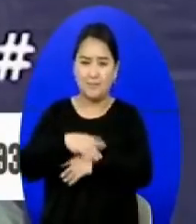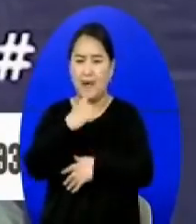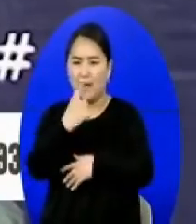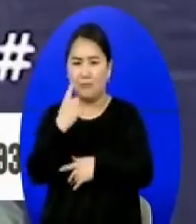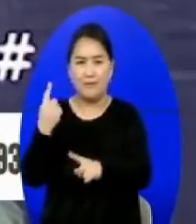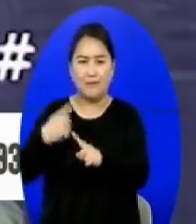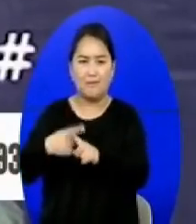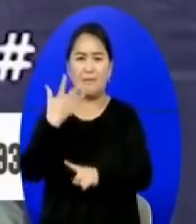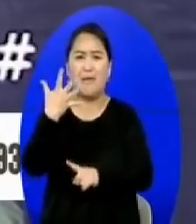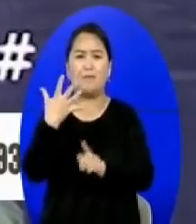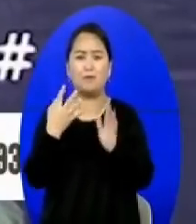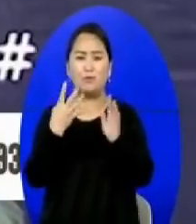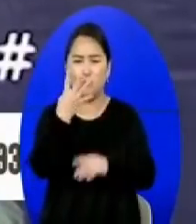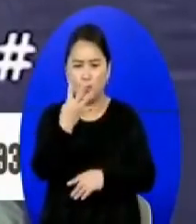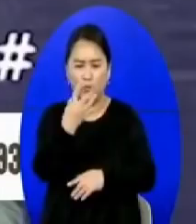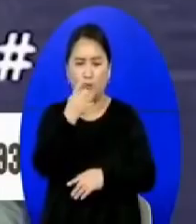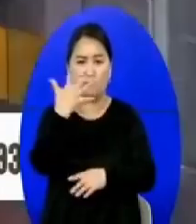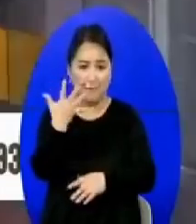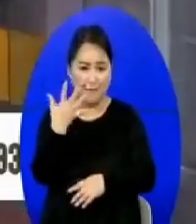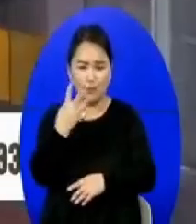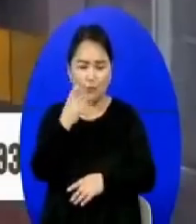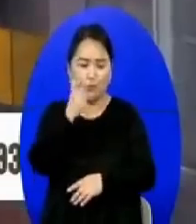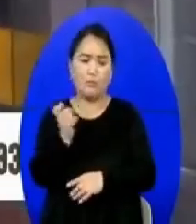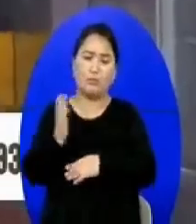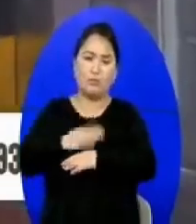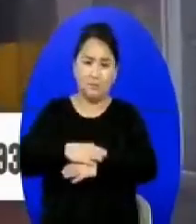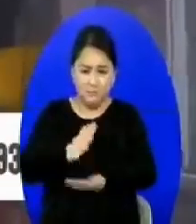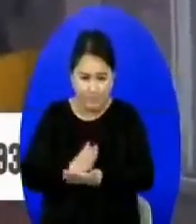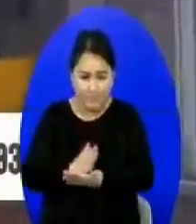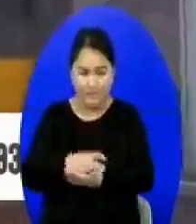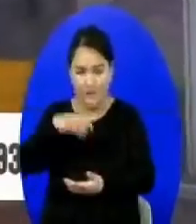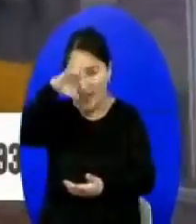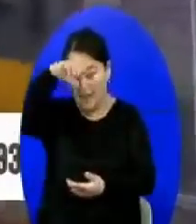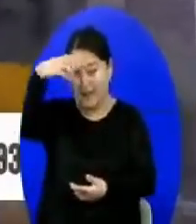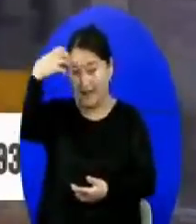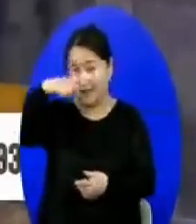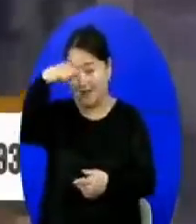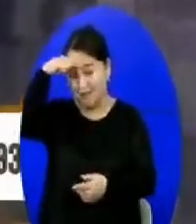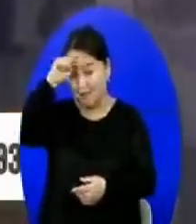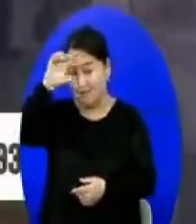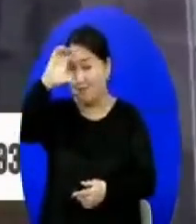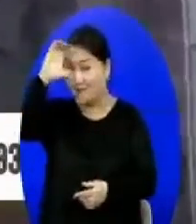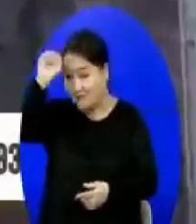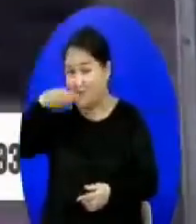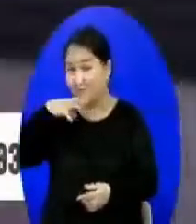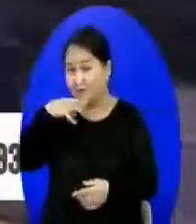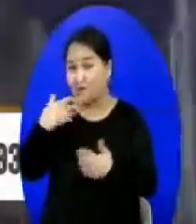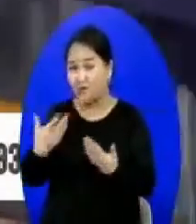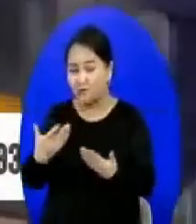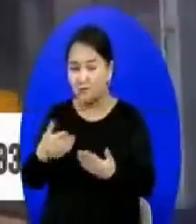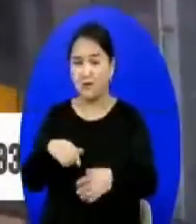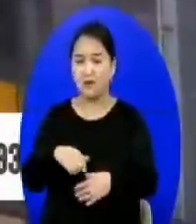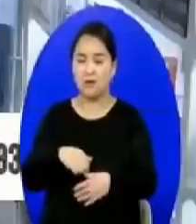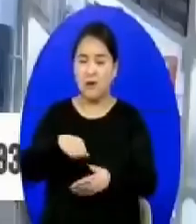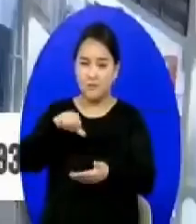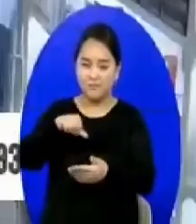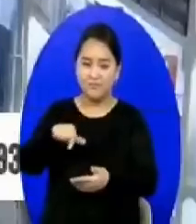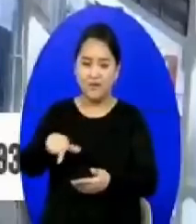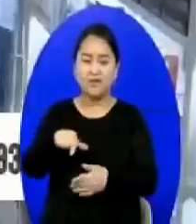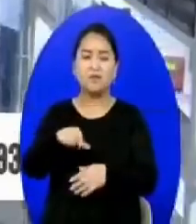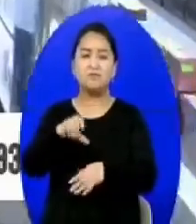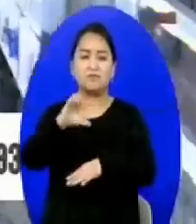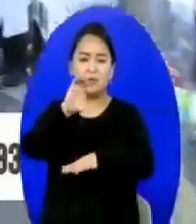54-т хүрсэнийг эрүүл мэндийн яам нь мэдээлж байна. За, Иранд коронавирусны халдварт шин тохиолдлууд бүс нутгаас олон мөргөлчөд